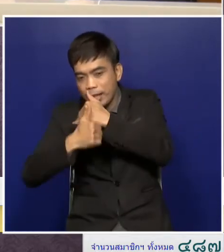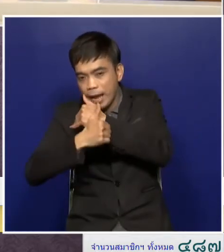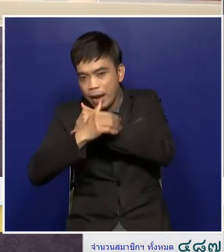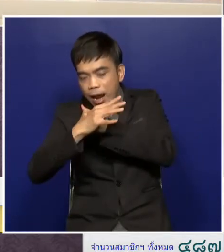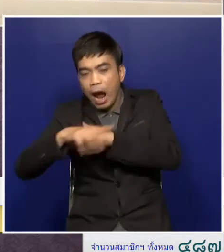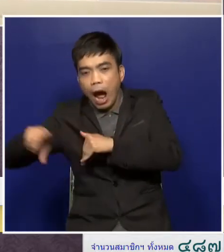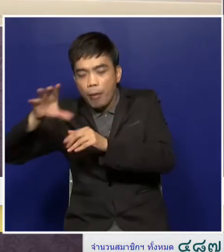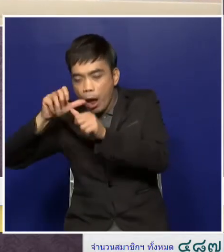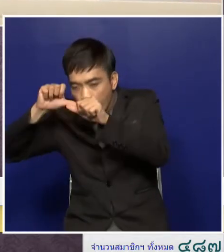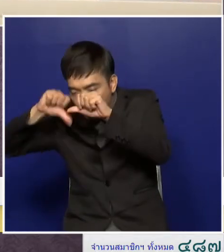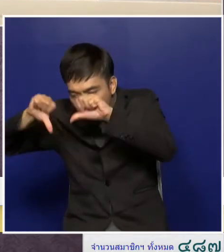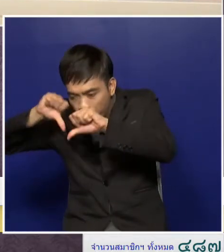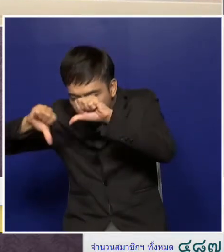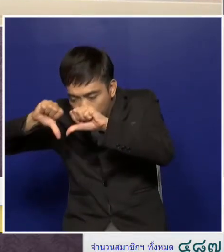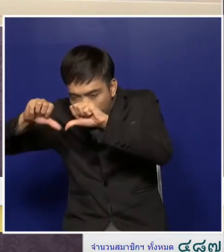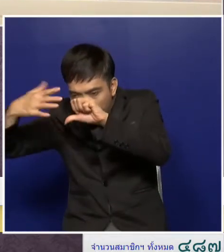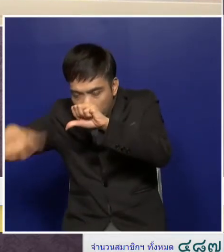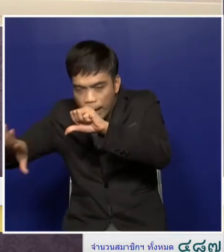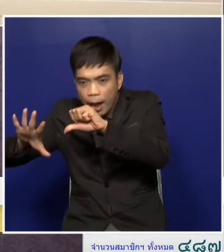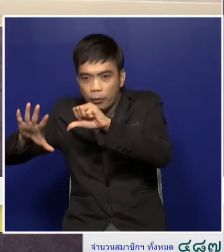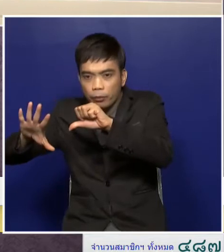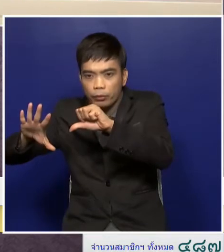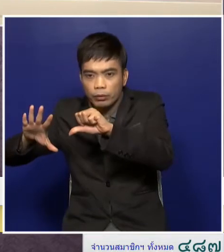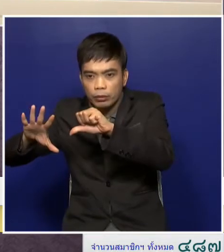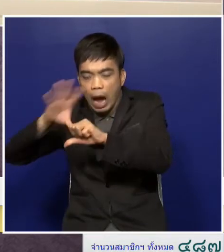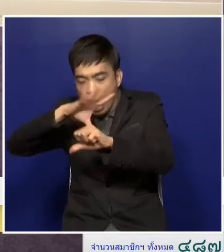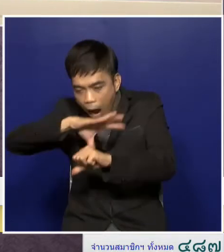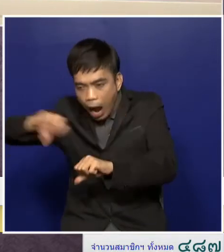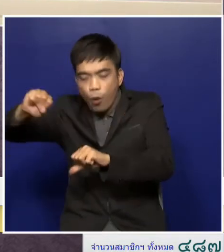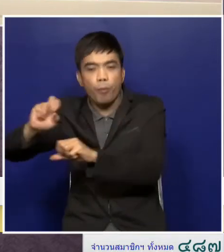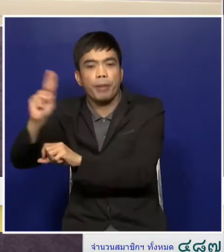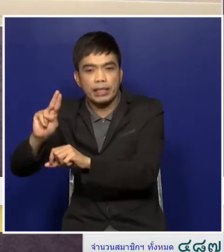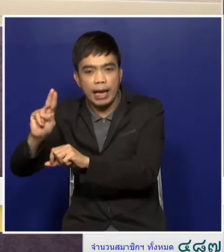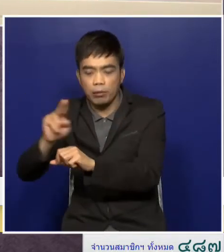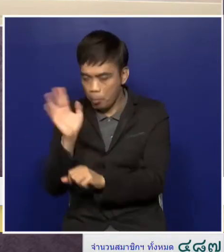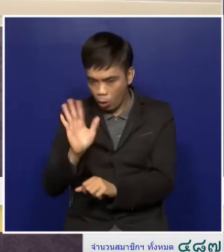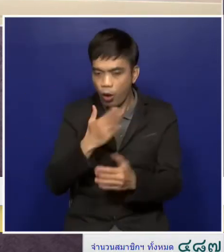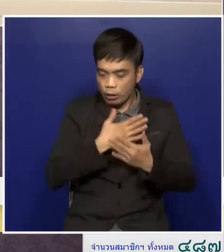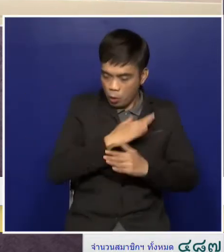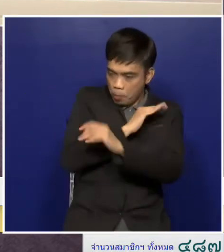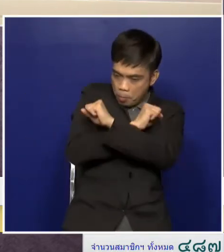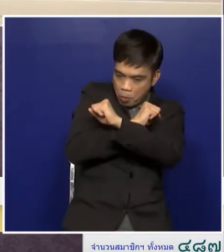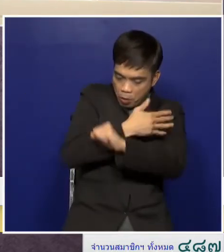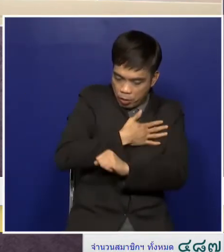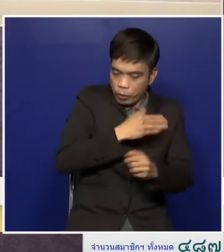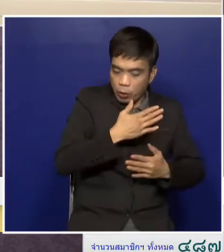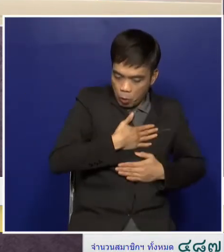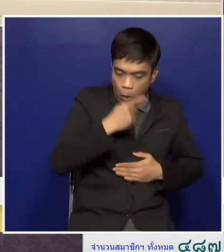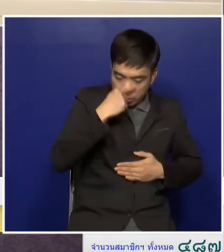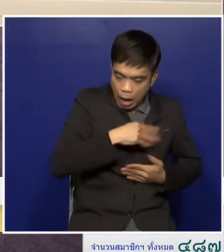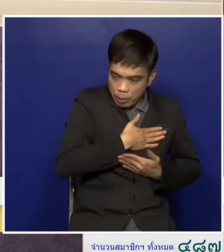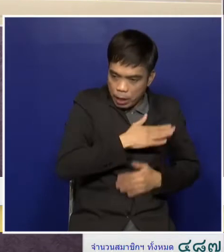การค้นควากันมาก่อนหน้าเรานี่เอาสายผันเห่านี้ไปใช้ผมขอนะ implemented ปคiseen ??ล amend นิดหนึนะครับ ว่า